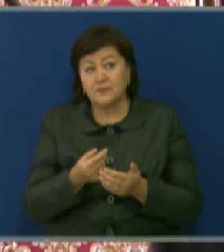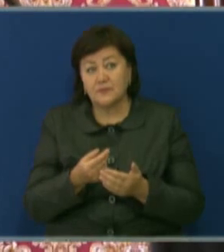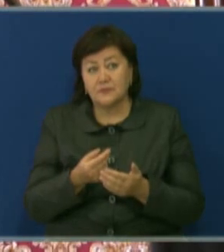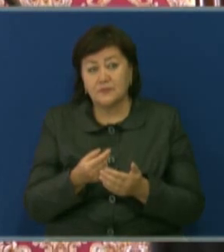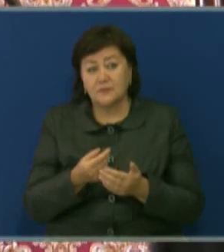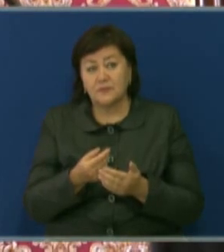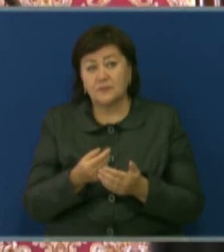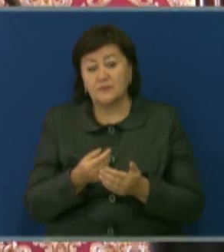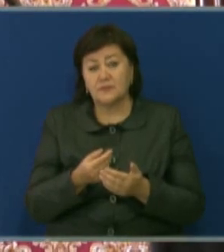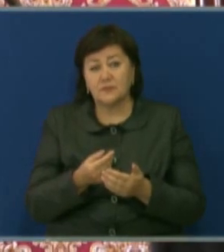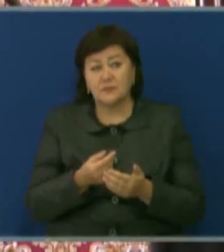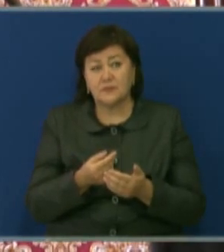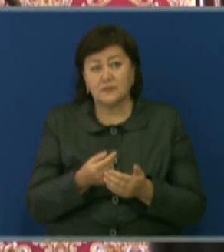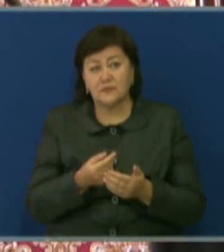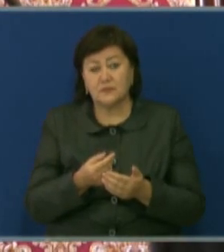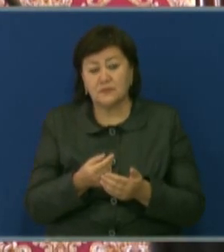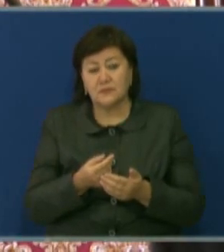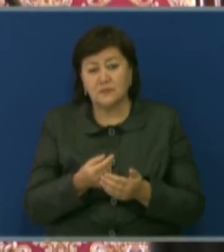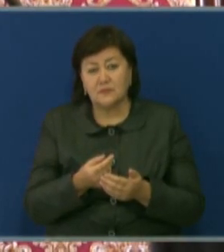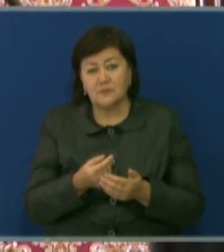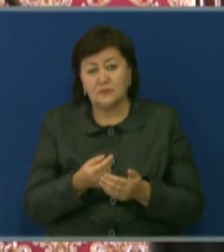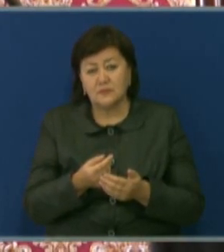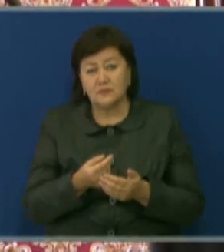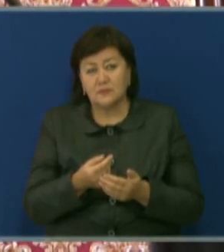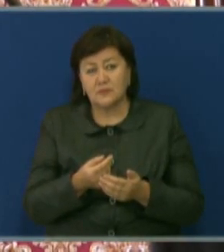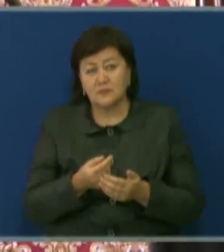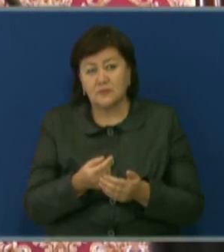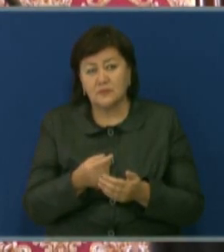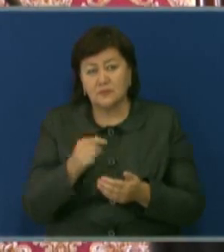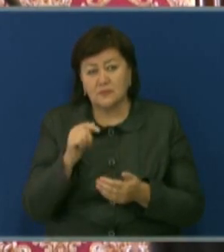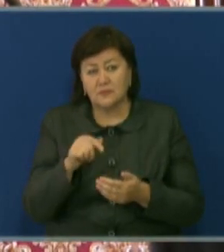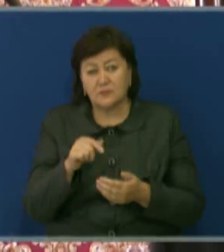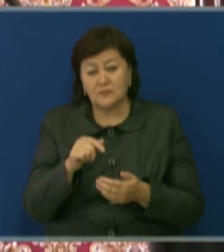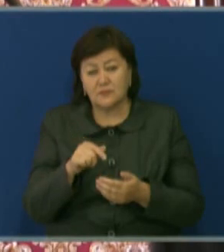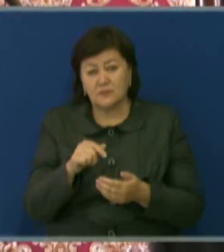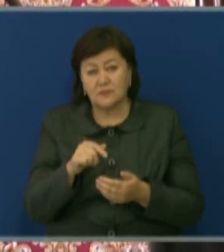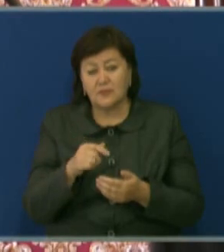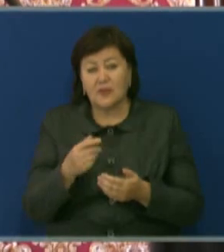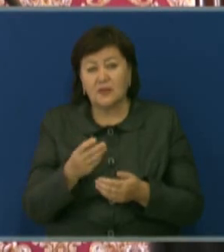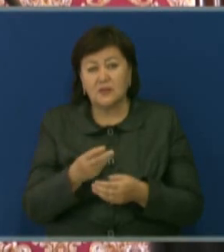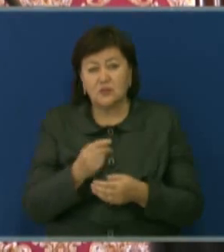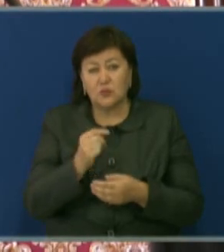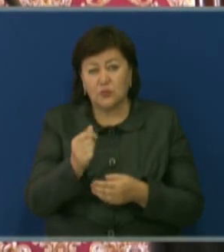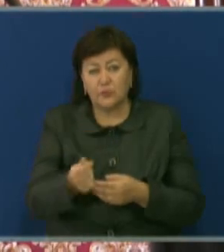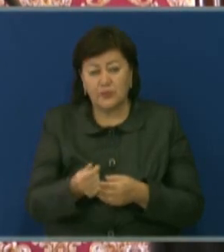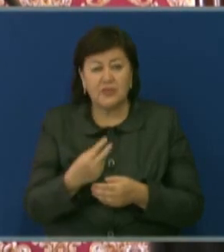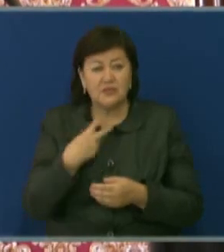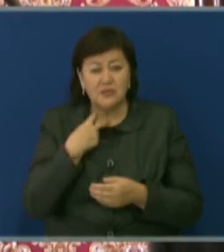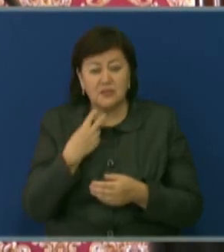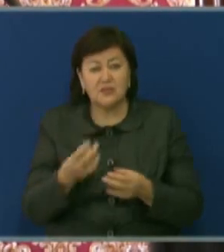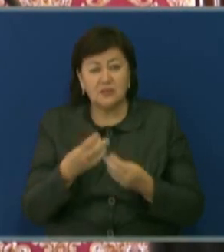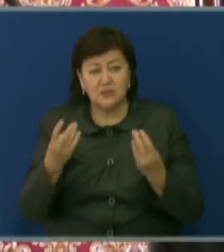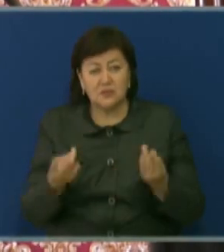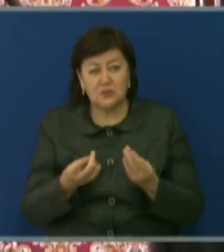поступают с теплоткоммунэнерго? По 500 тысяч. Мы как раз здесь составляли этот график для погашения задолженности по